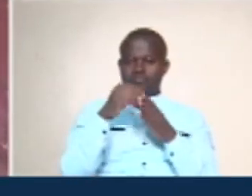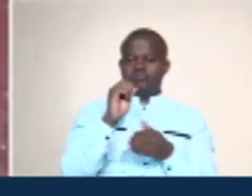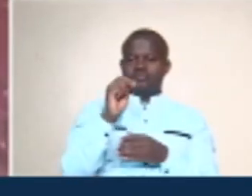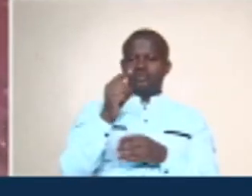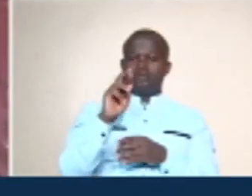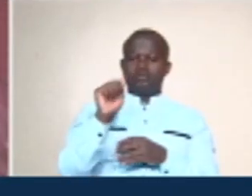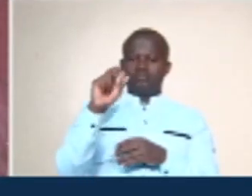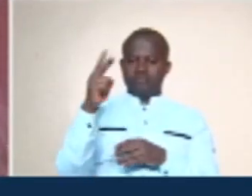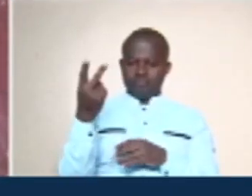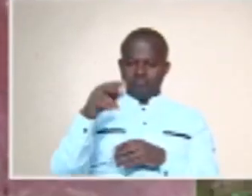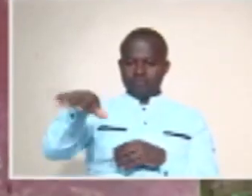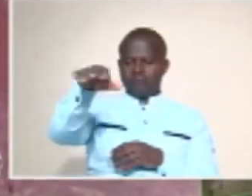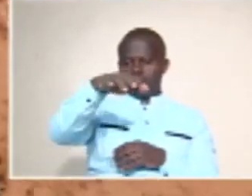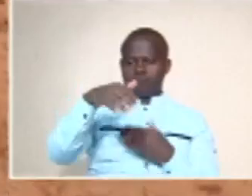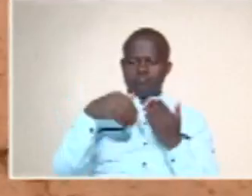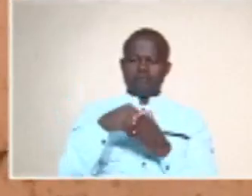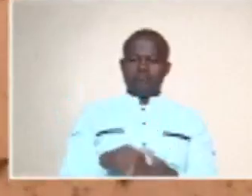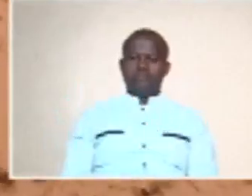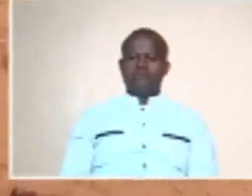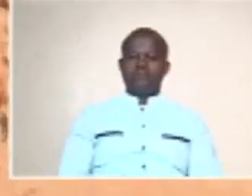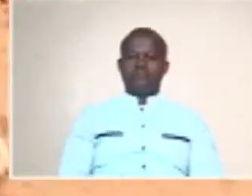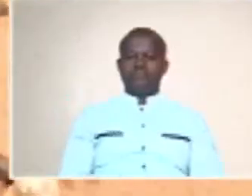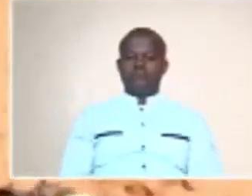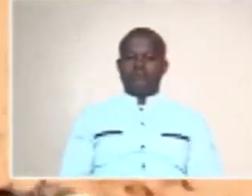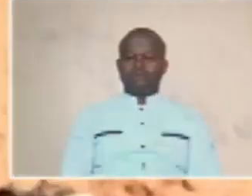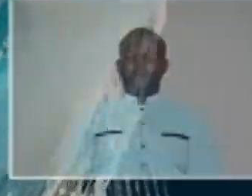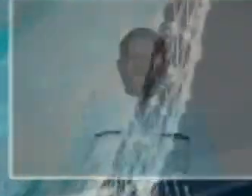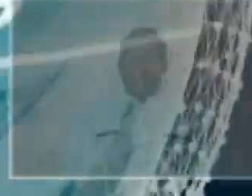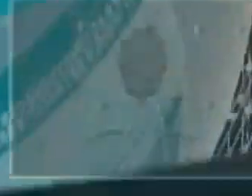Mukarange ya kabiri y'umudugudu wa Sata. Munyaneza Geoffrey mu karere ka Gatsibo.